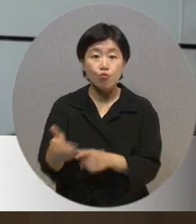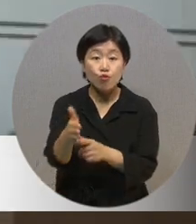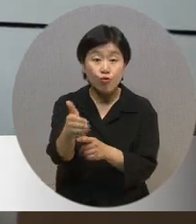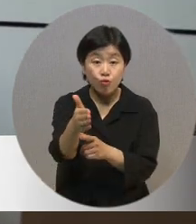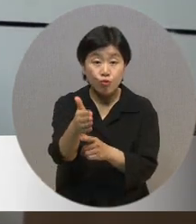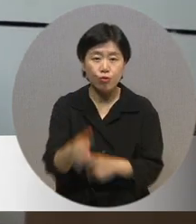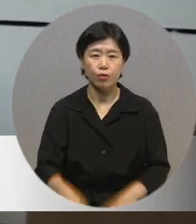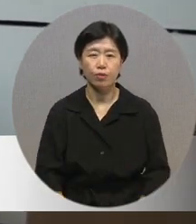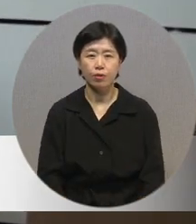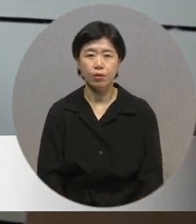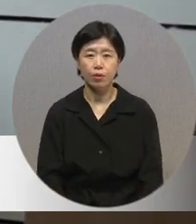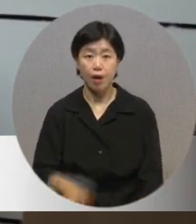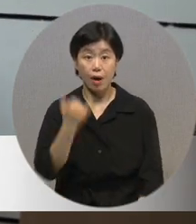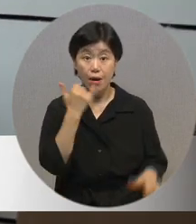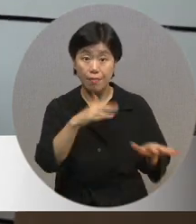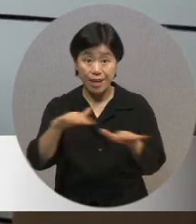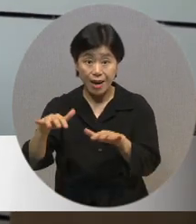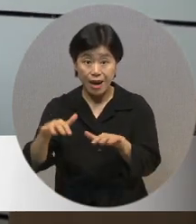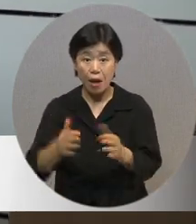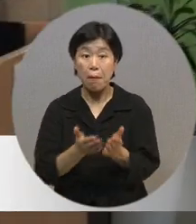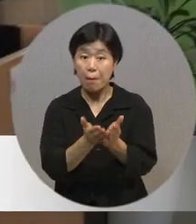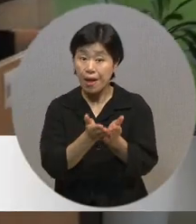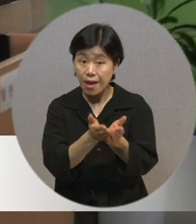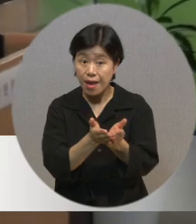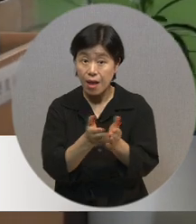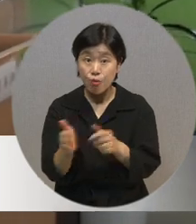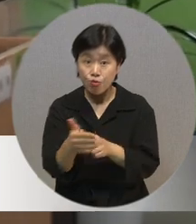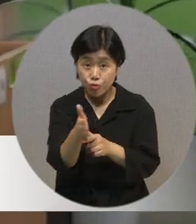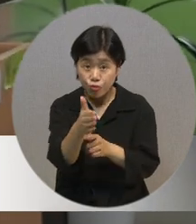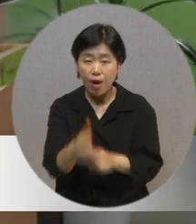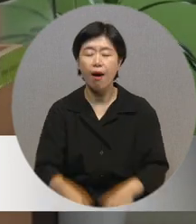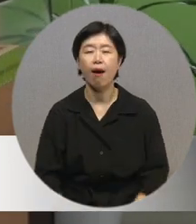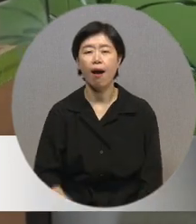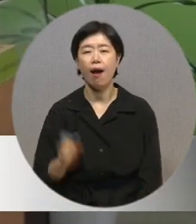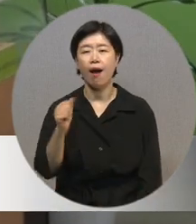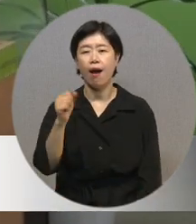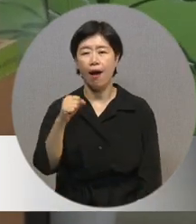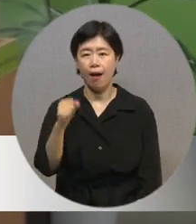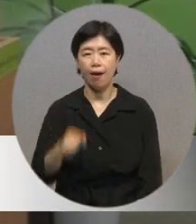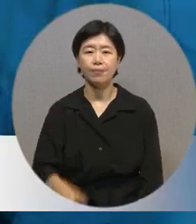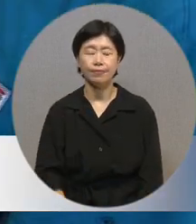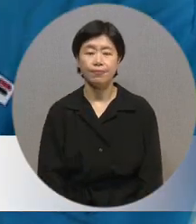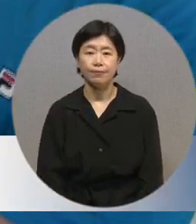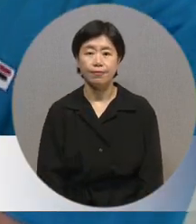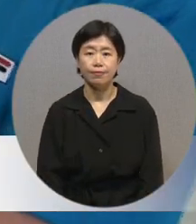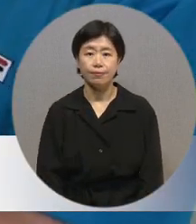네. 바다? 바다. 물고기. 우와.